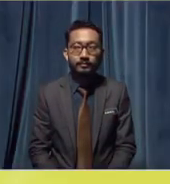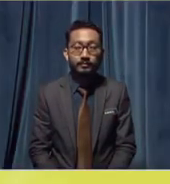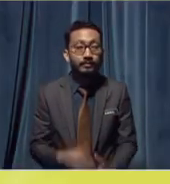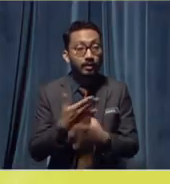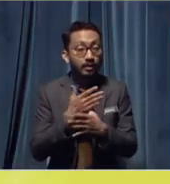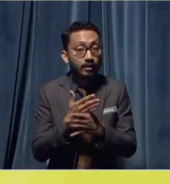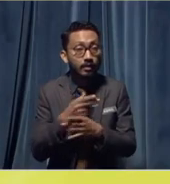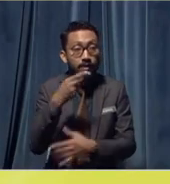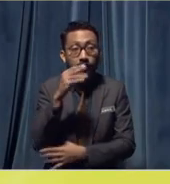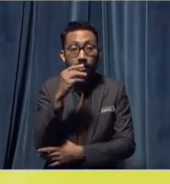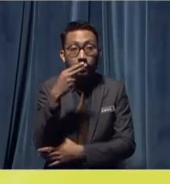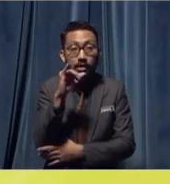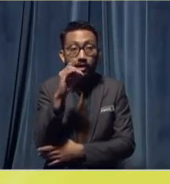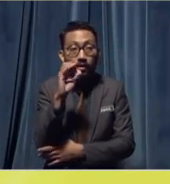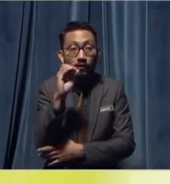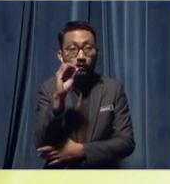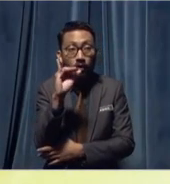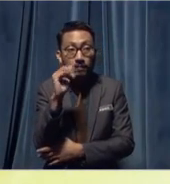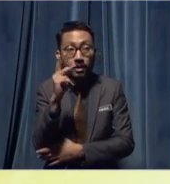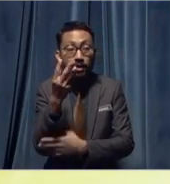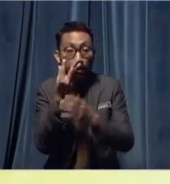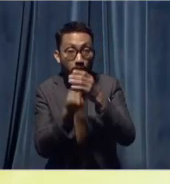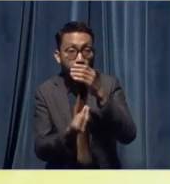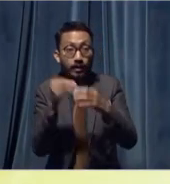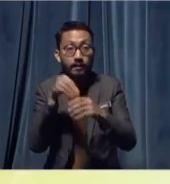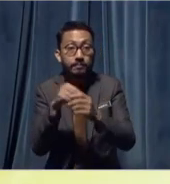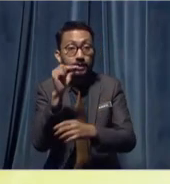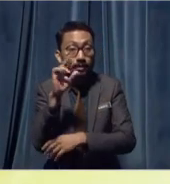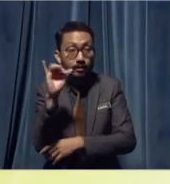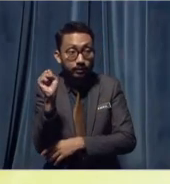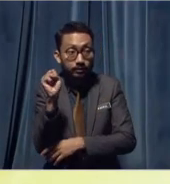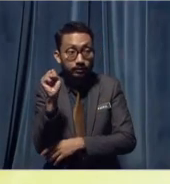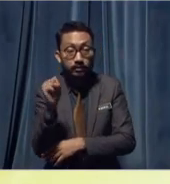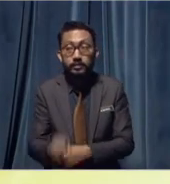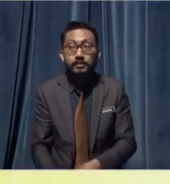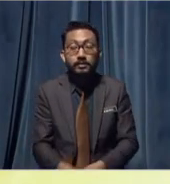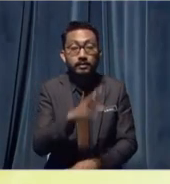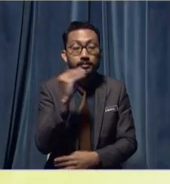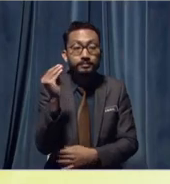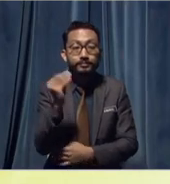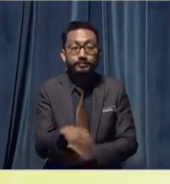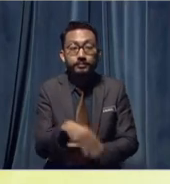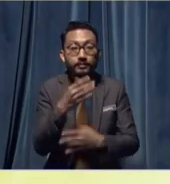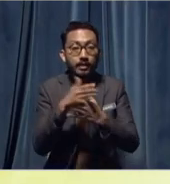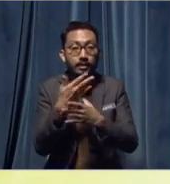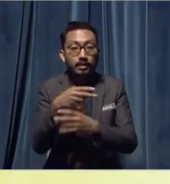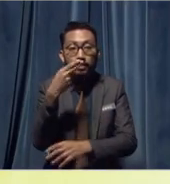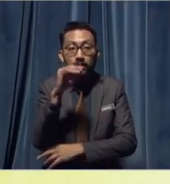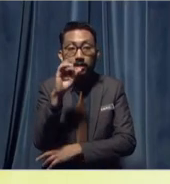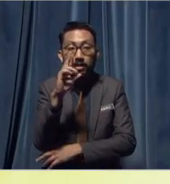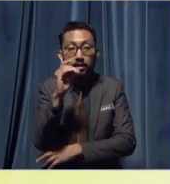Ingat ya murid-murid, bahagian hidrofobik larut dalam gris, manakala